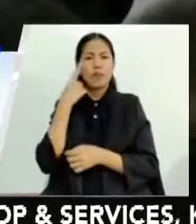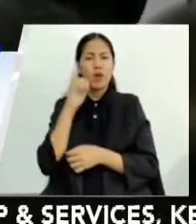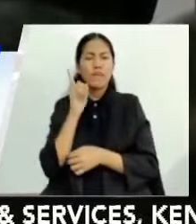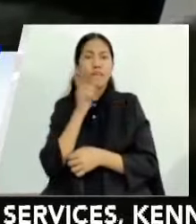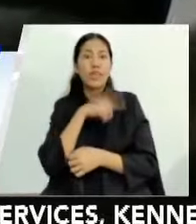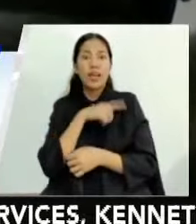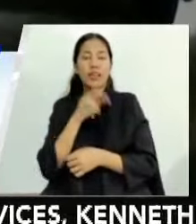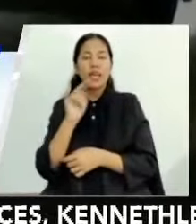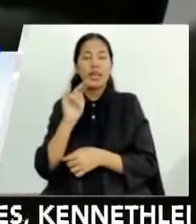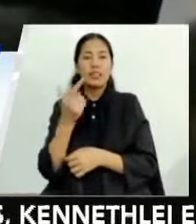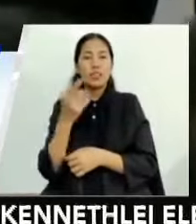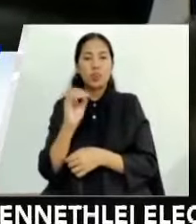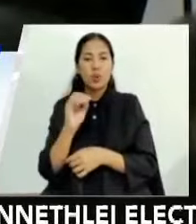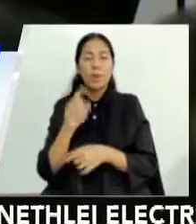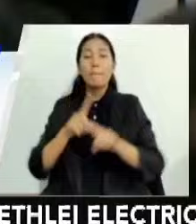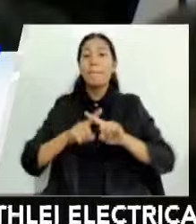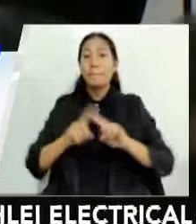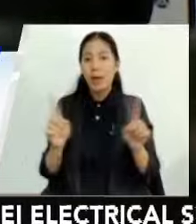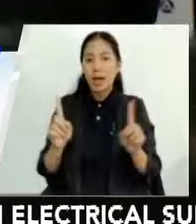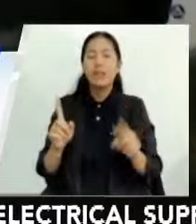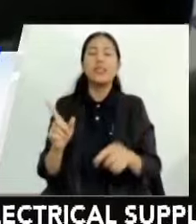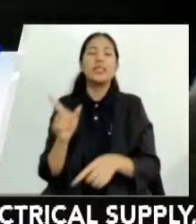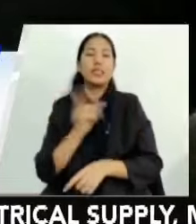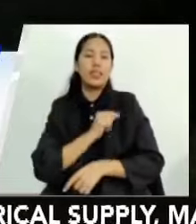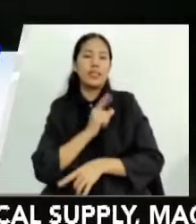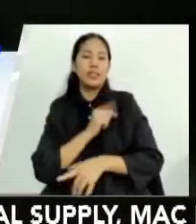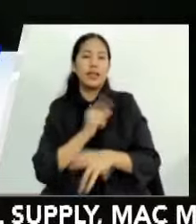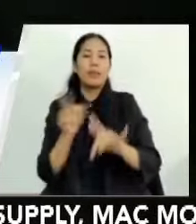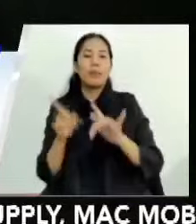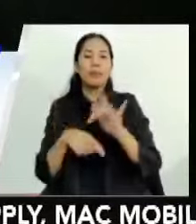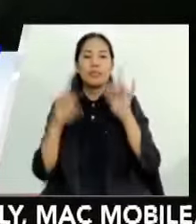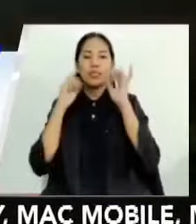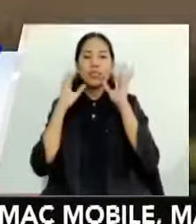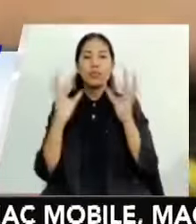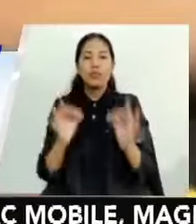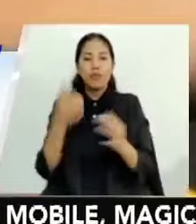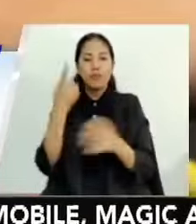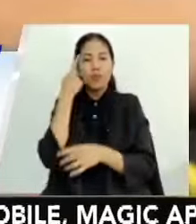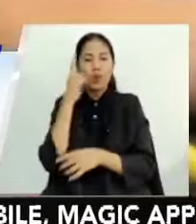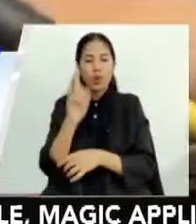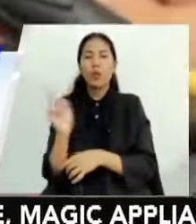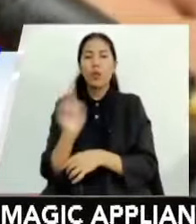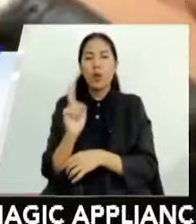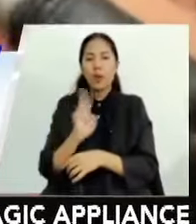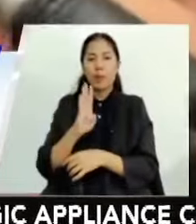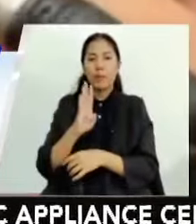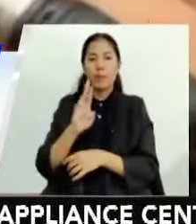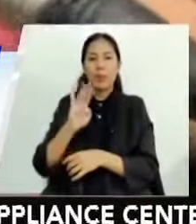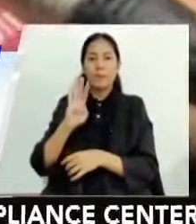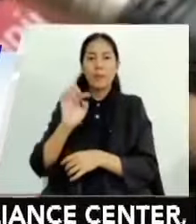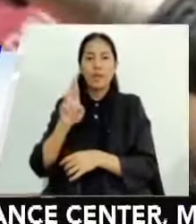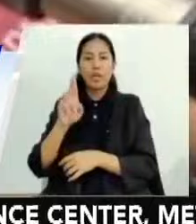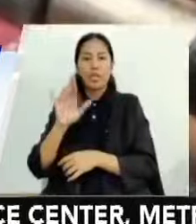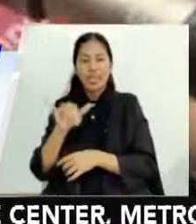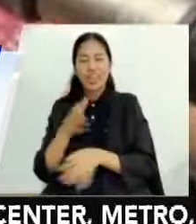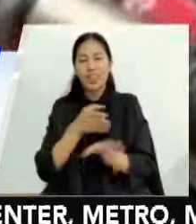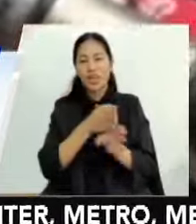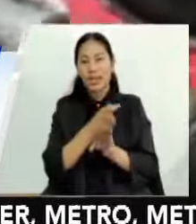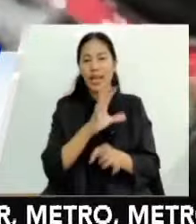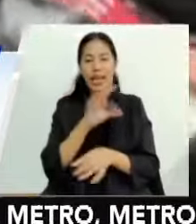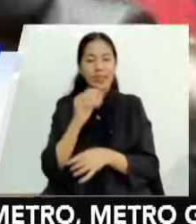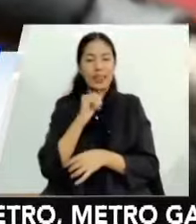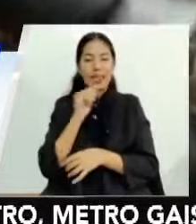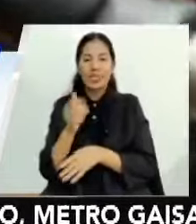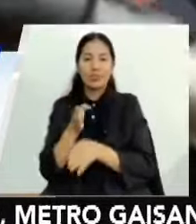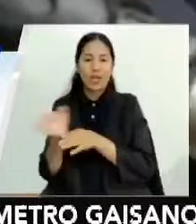ang hatol ng korte kay Estrada sa one count of direct bribery at two counts of indirect bribery. Ang iba pang